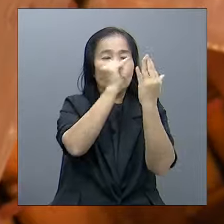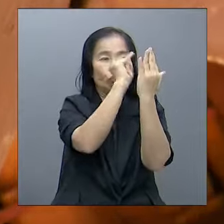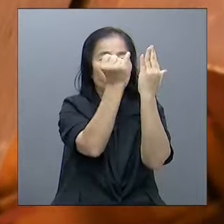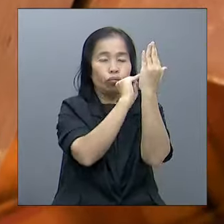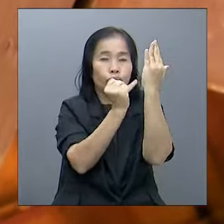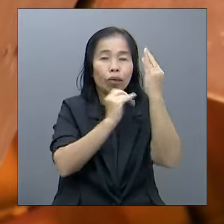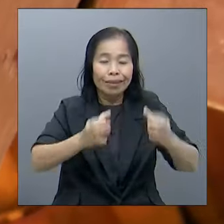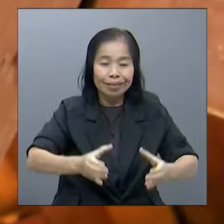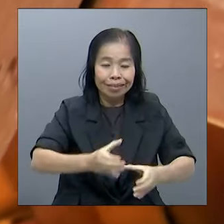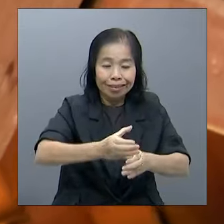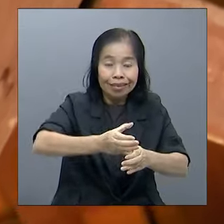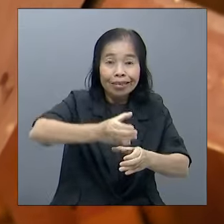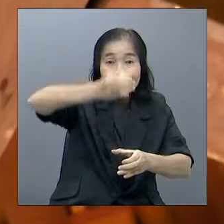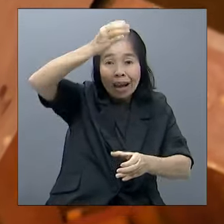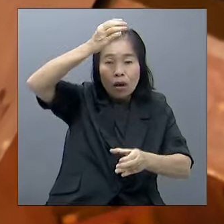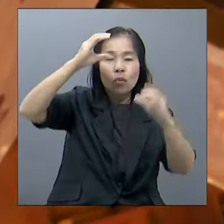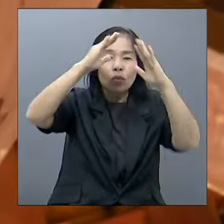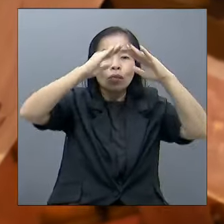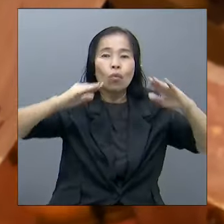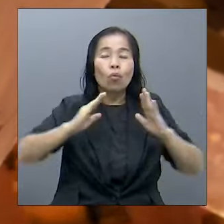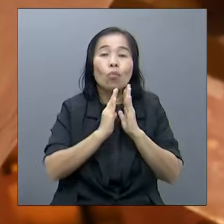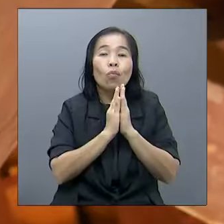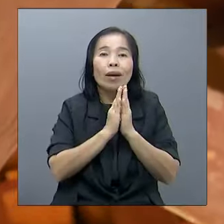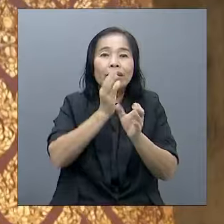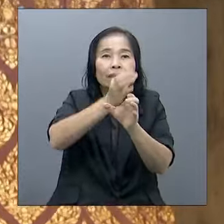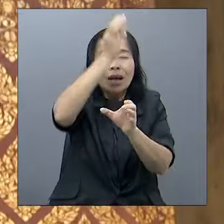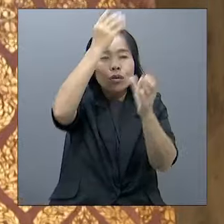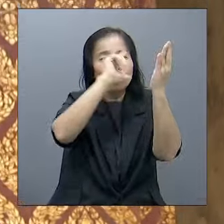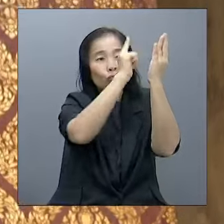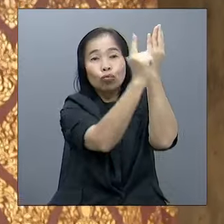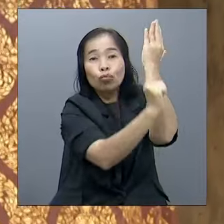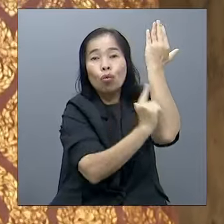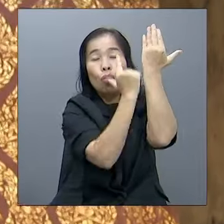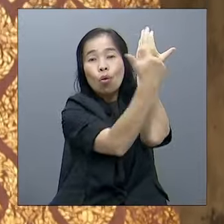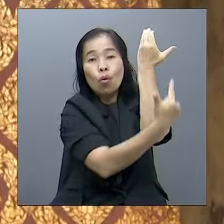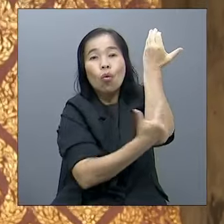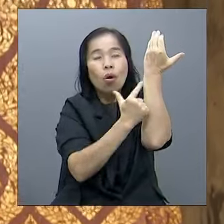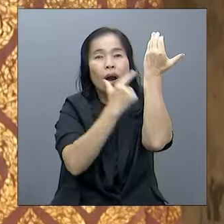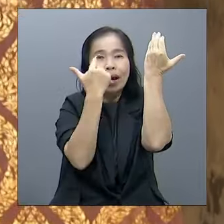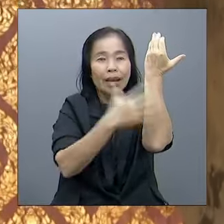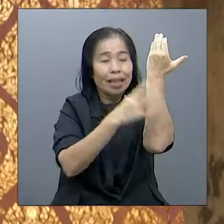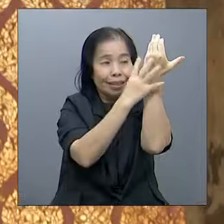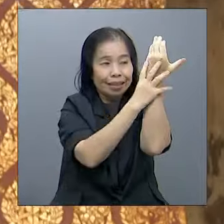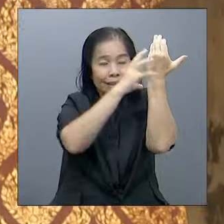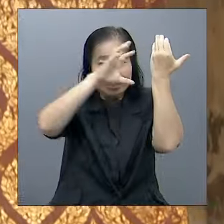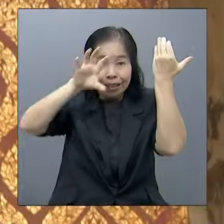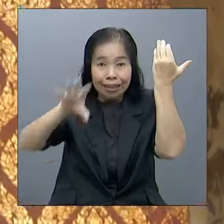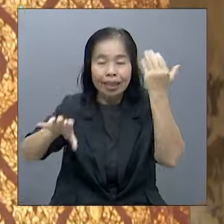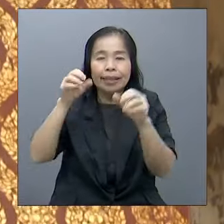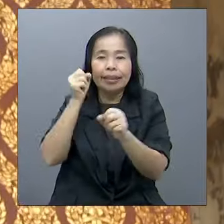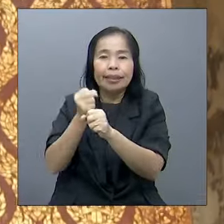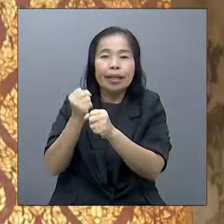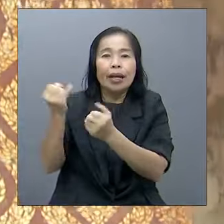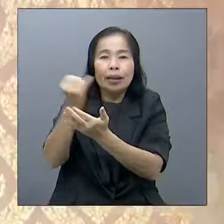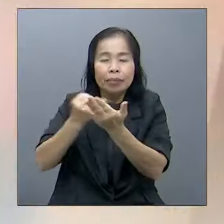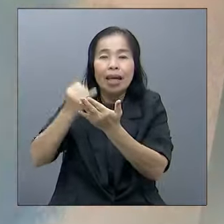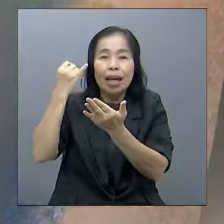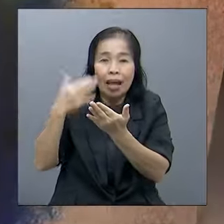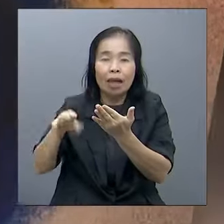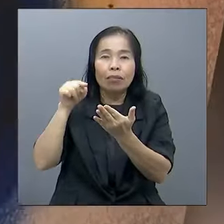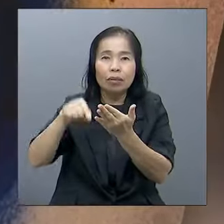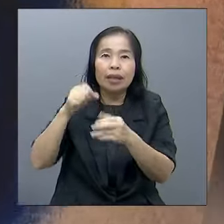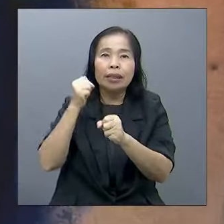เสาศาลาการประเรียนเนี่ยค่ะจะเป็นเสาลายทองเรานำลายตรงนั้นเนี่ยมาคัดลอกตอกฉลุลายแล้วใช้ลายตรงนั้นเนี่ย